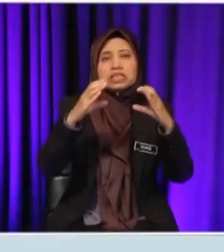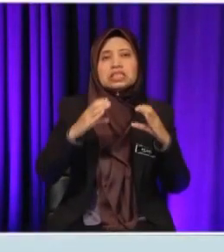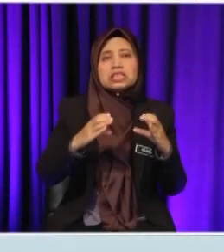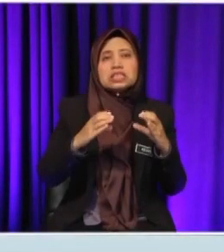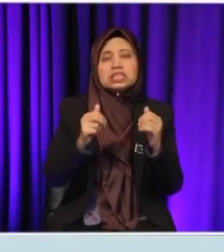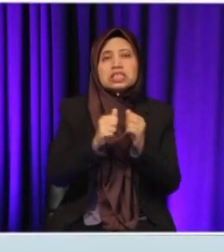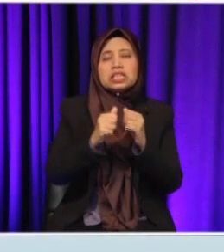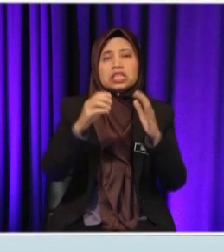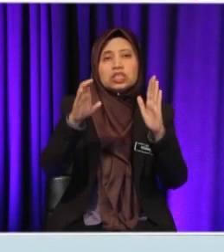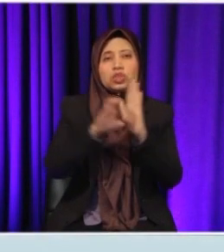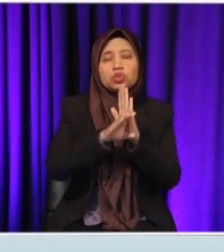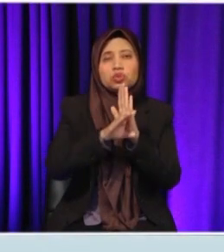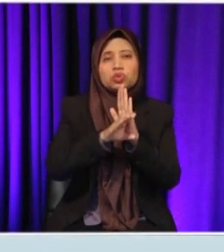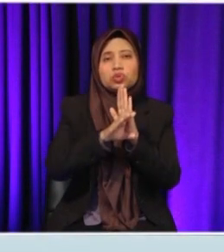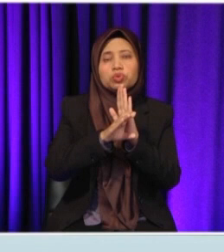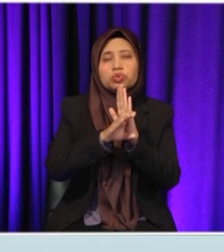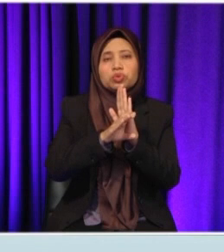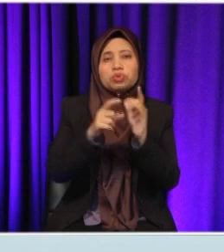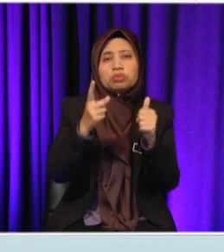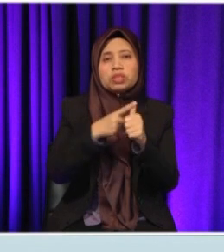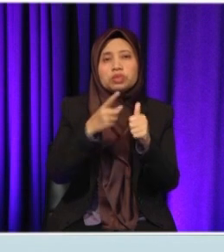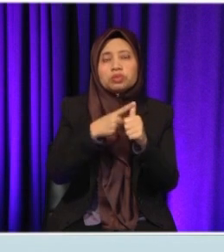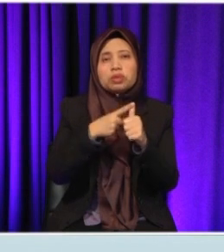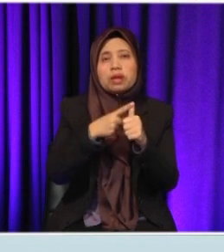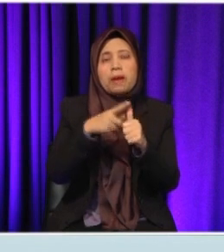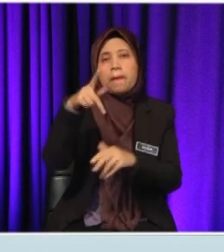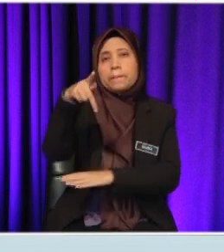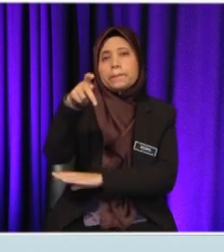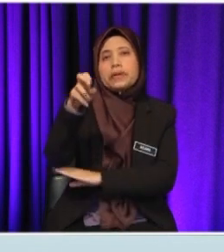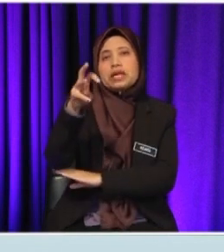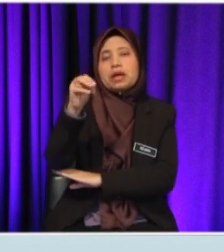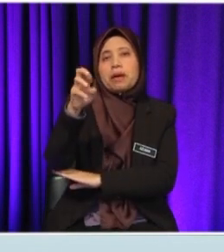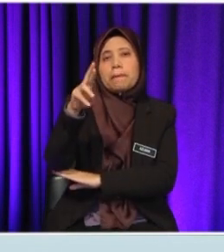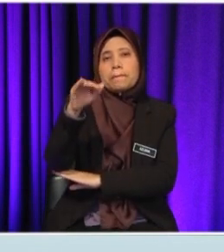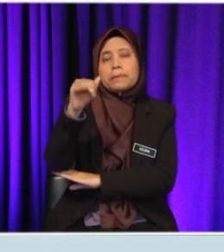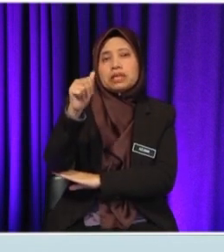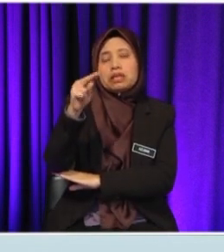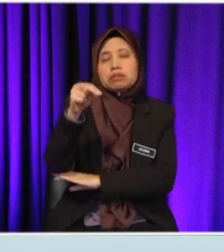dengan contoh dalam cerpen ialah yang pertama adalah pemerian. Bila pelajar menjawab soalan ini